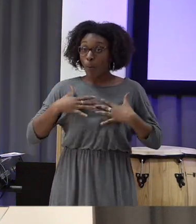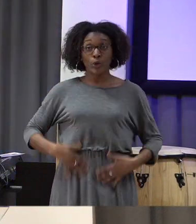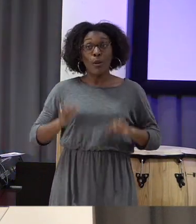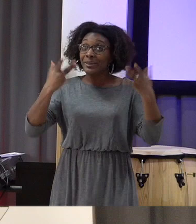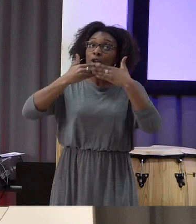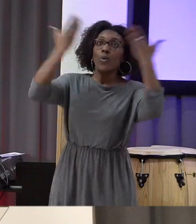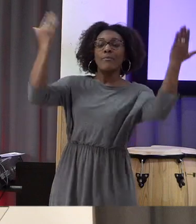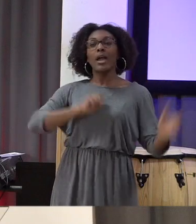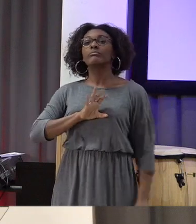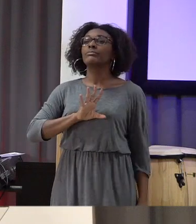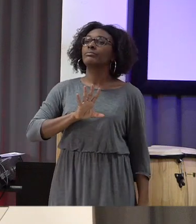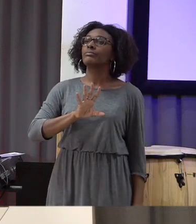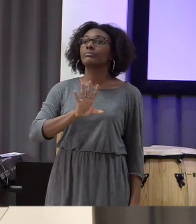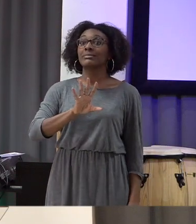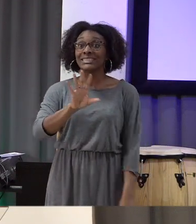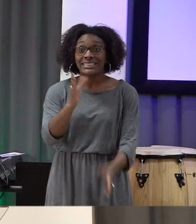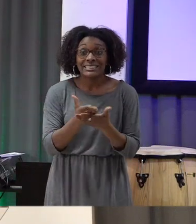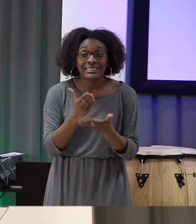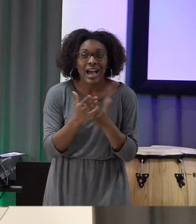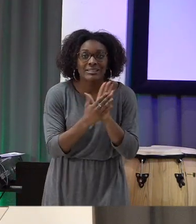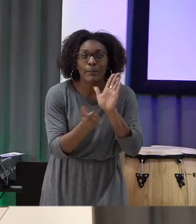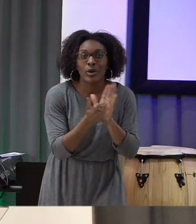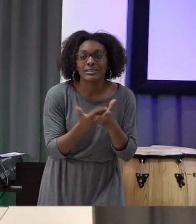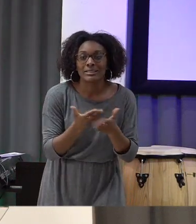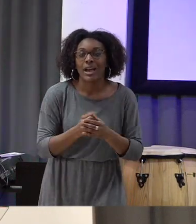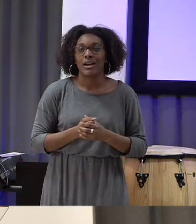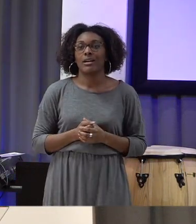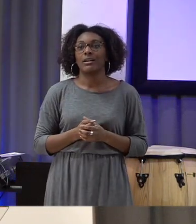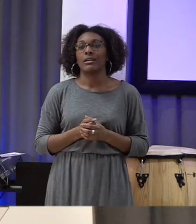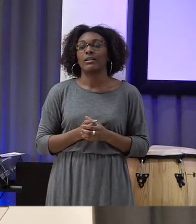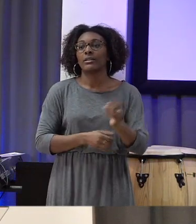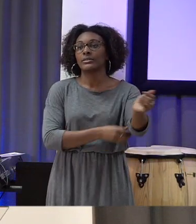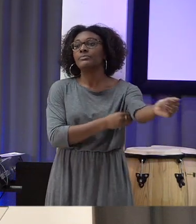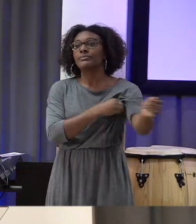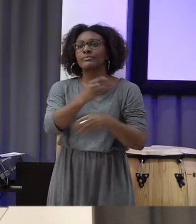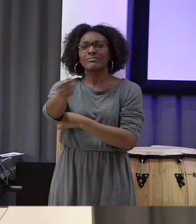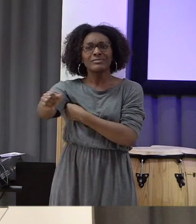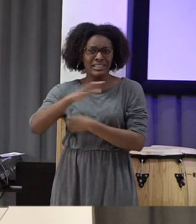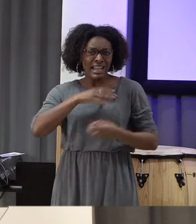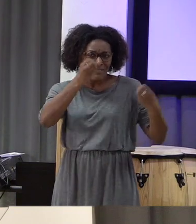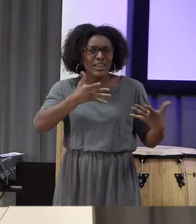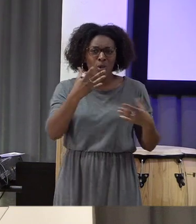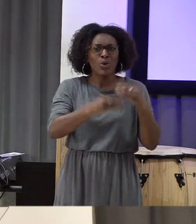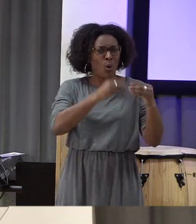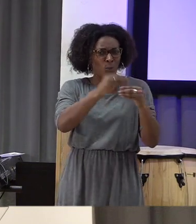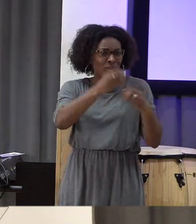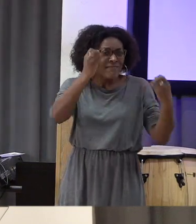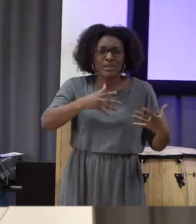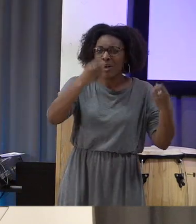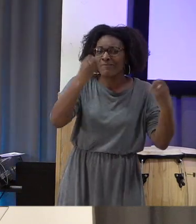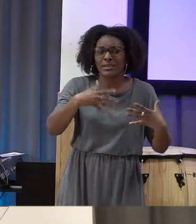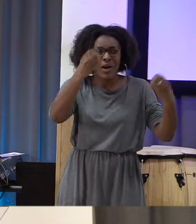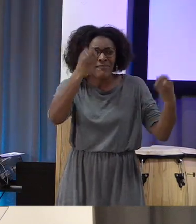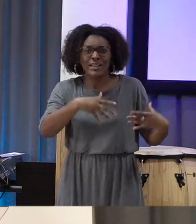Le jour s'est approché. Bien des événements qui se déroulent dans ce monde nous en donnent